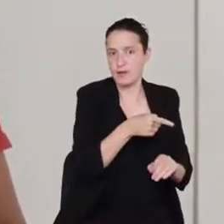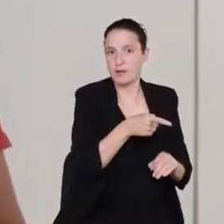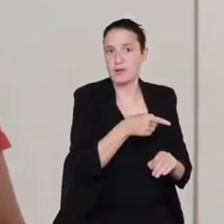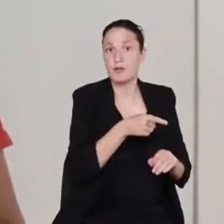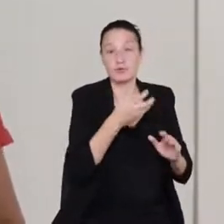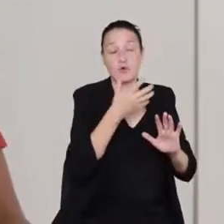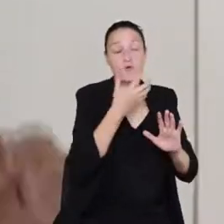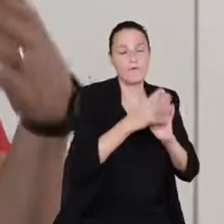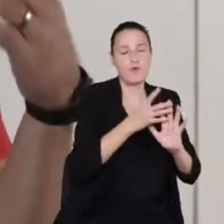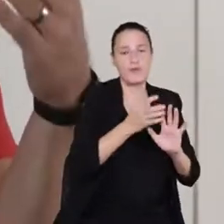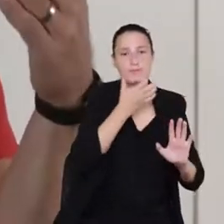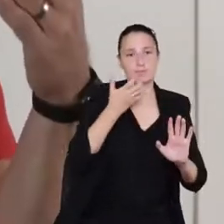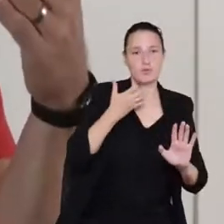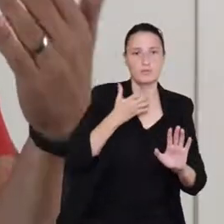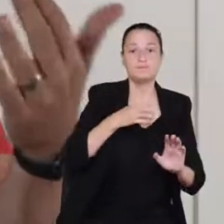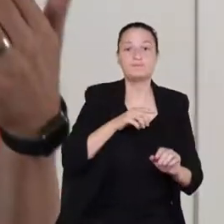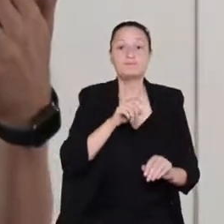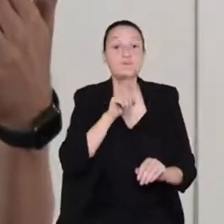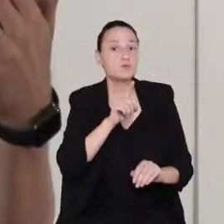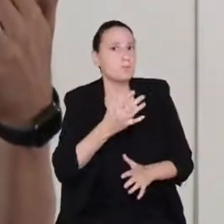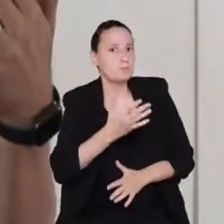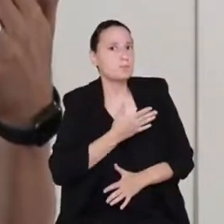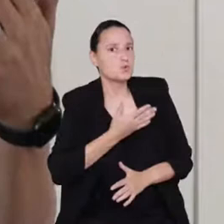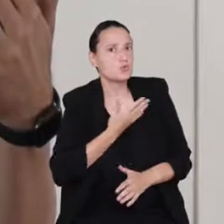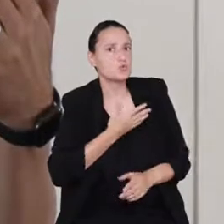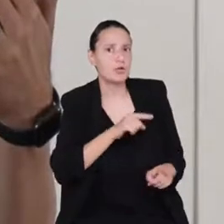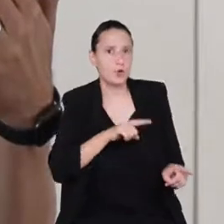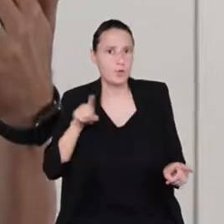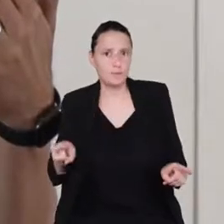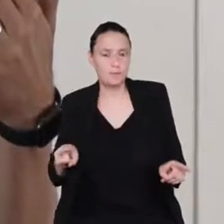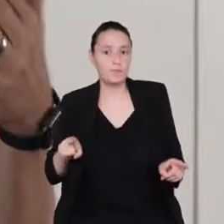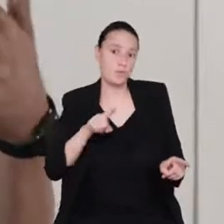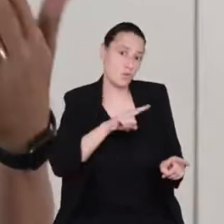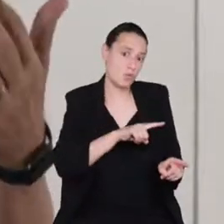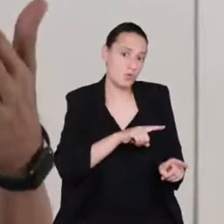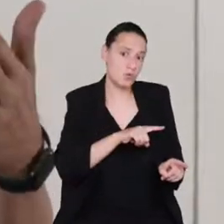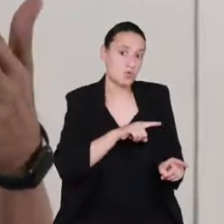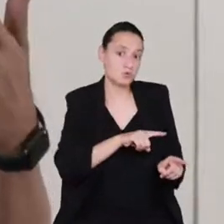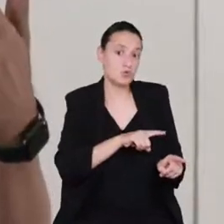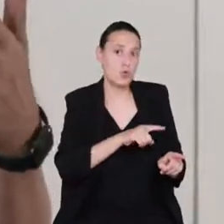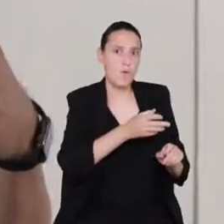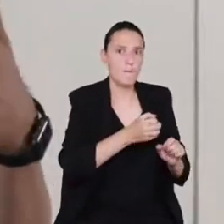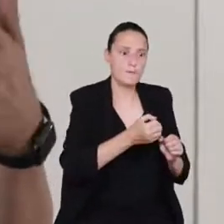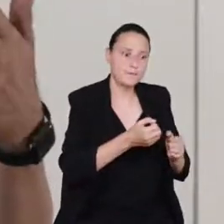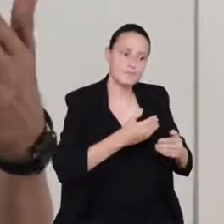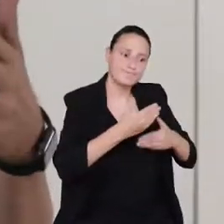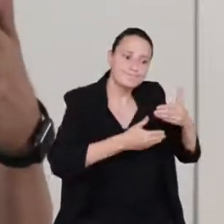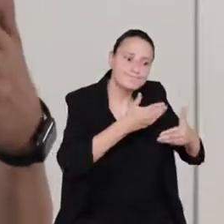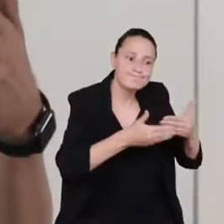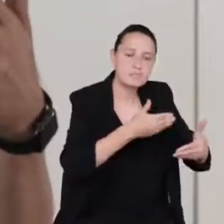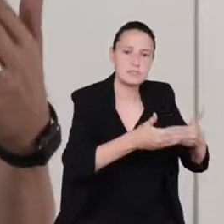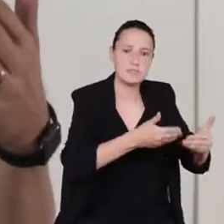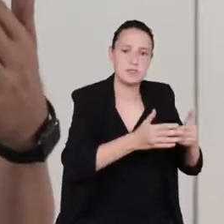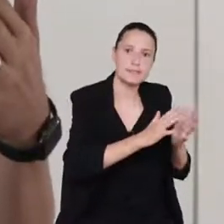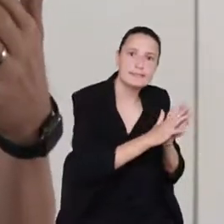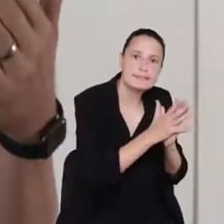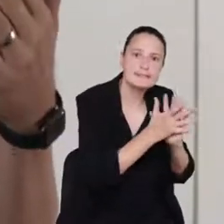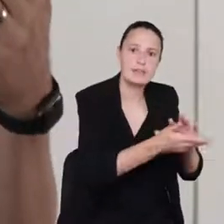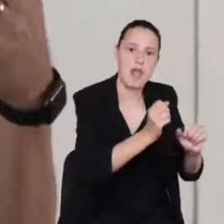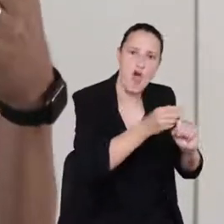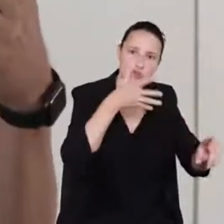przed wojną. A zatem poczucie i ta radykalizacja ewidentnie była